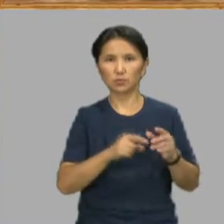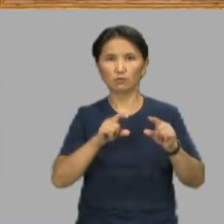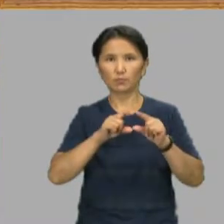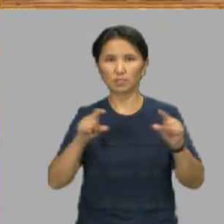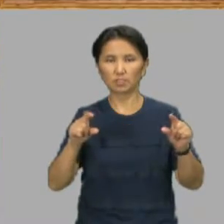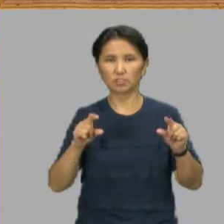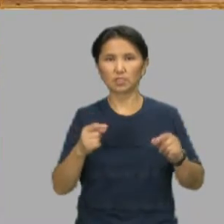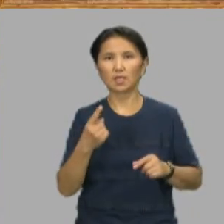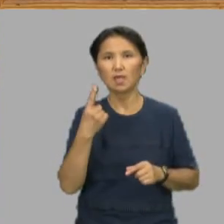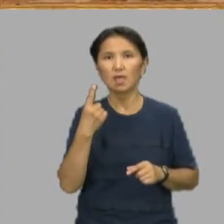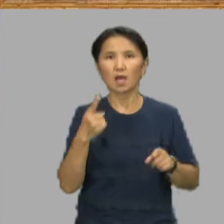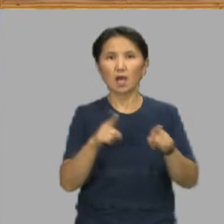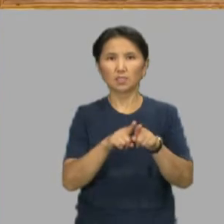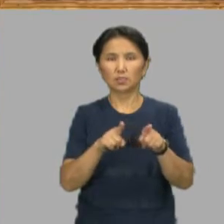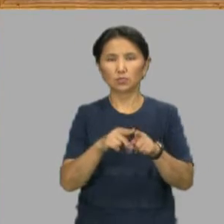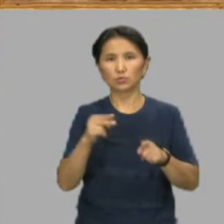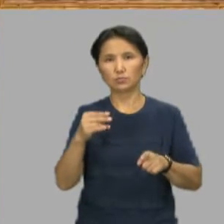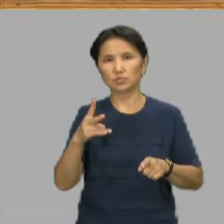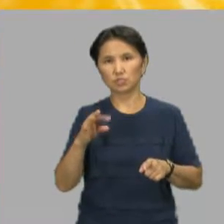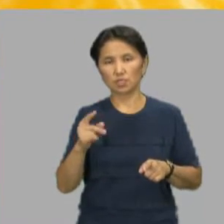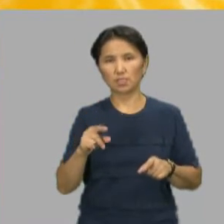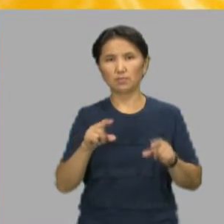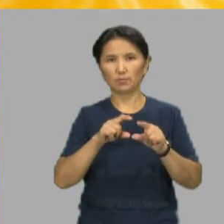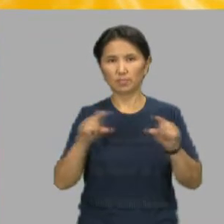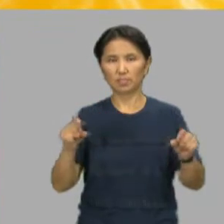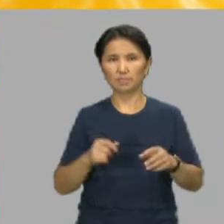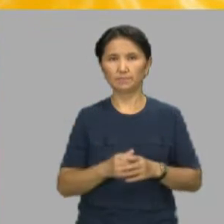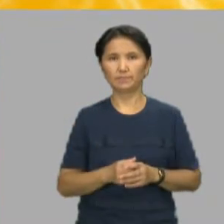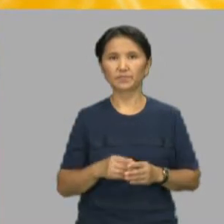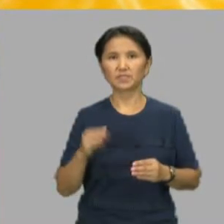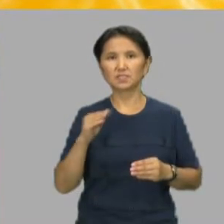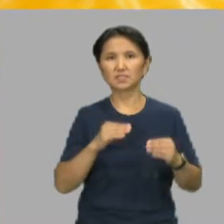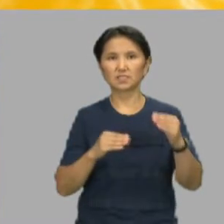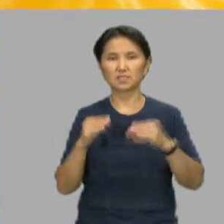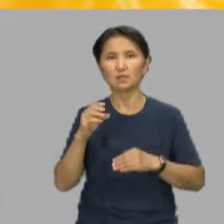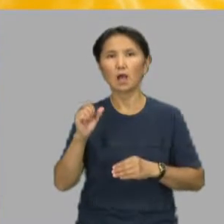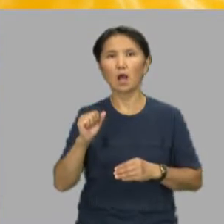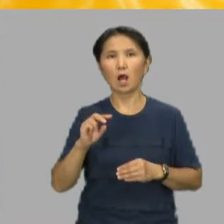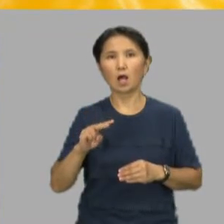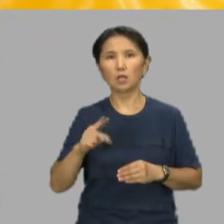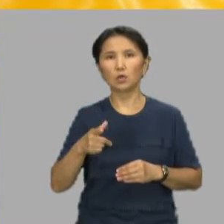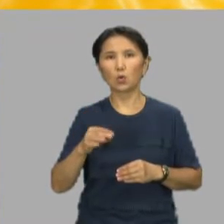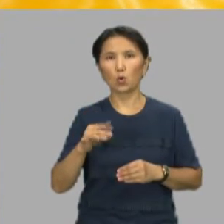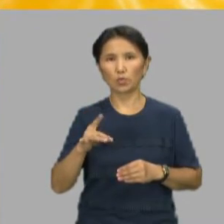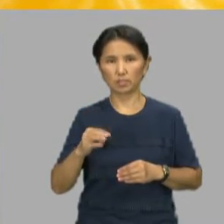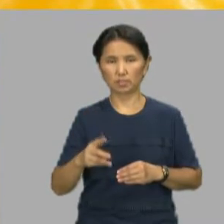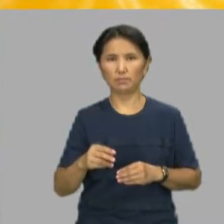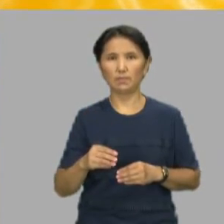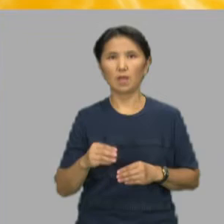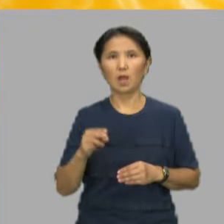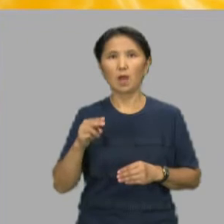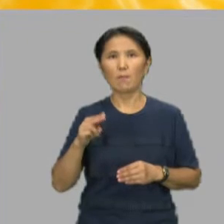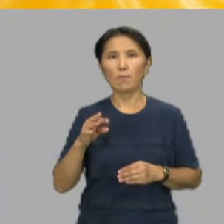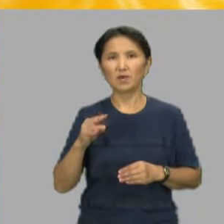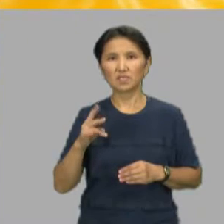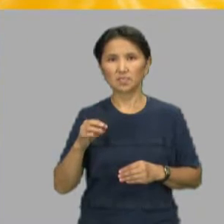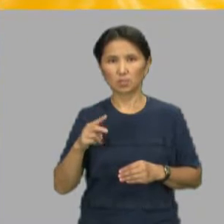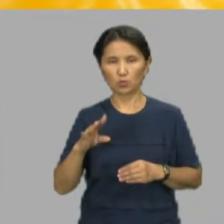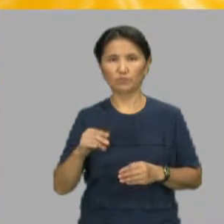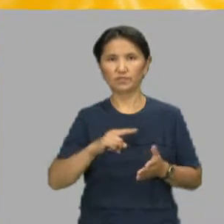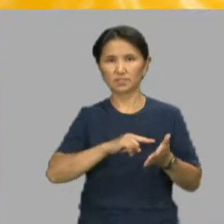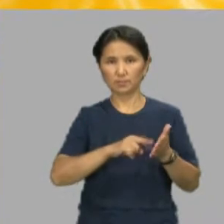предложении с однородными членами? Составим алгоритм постановки